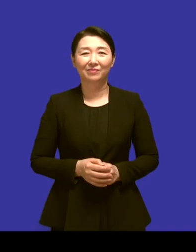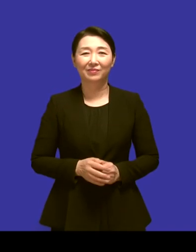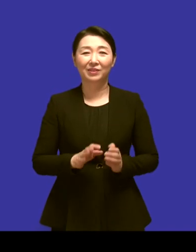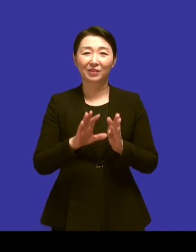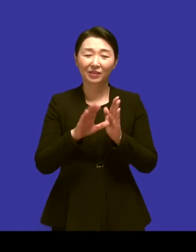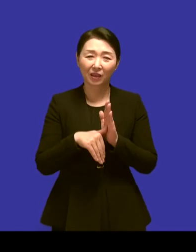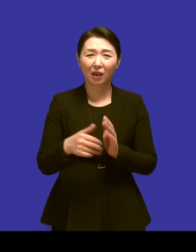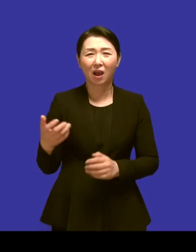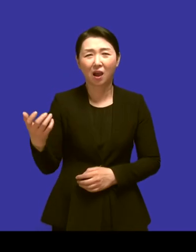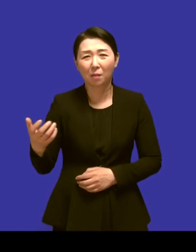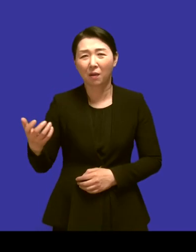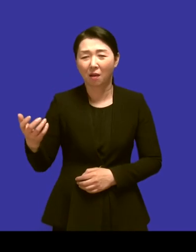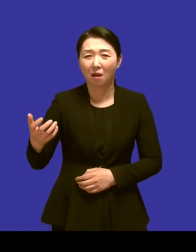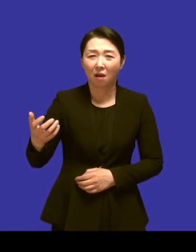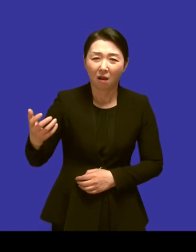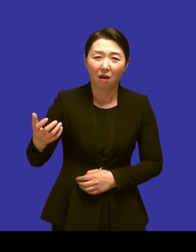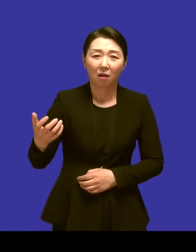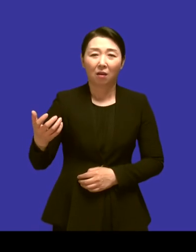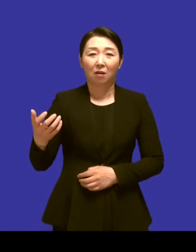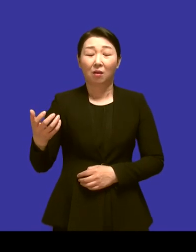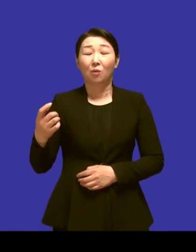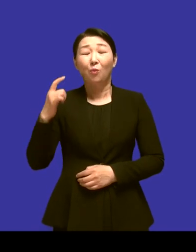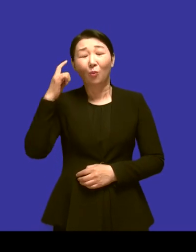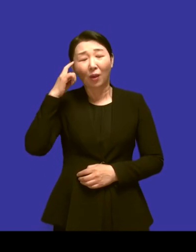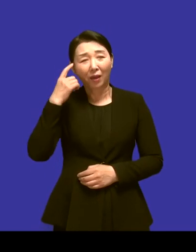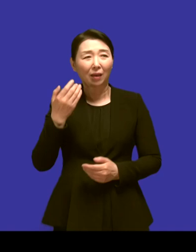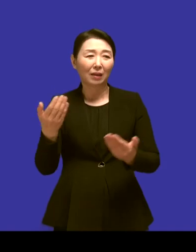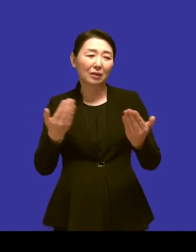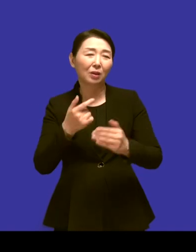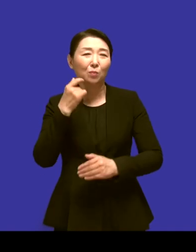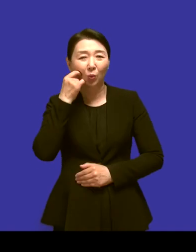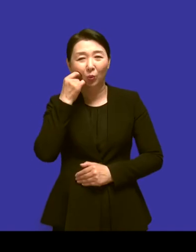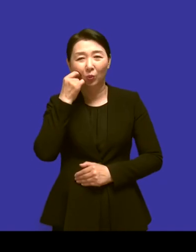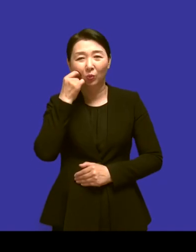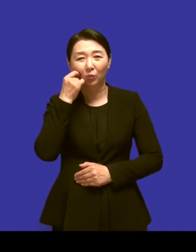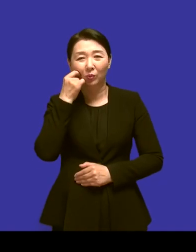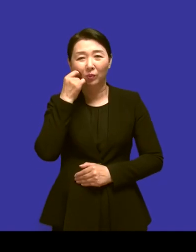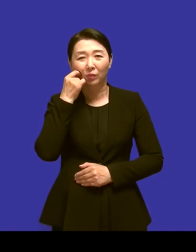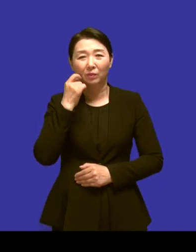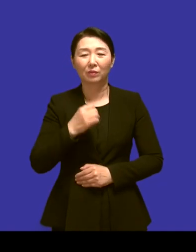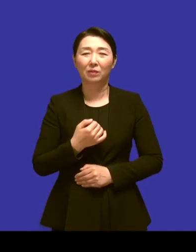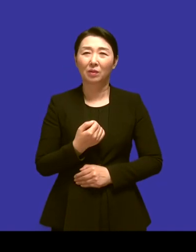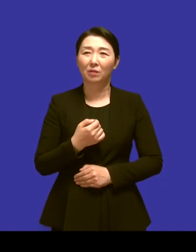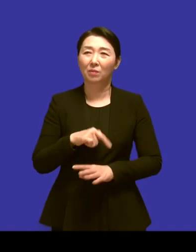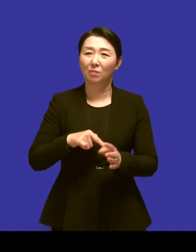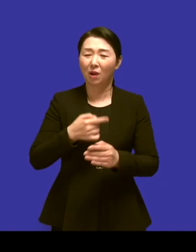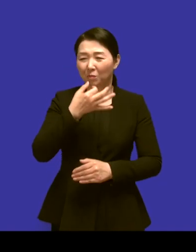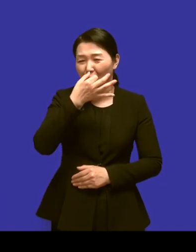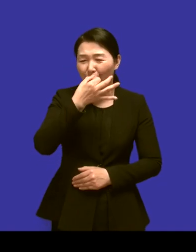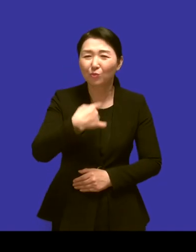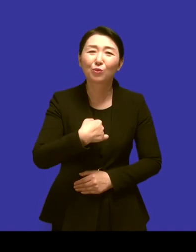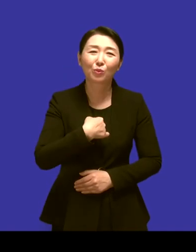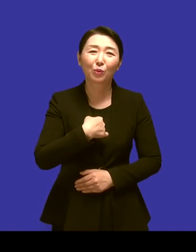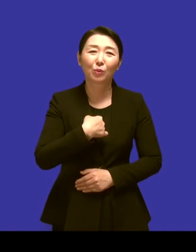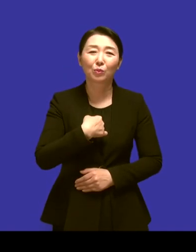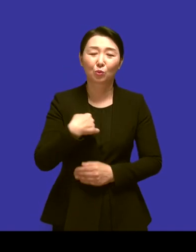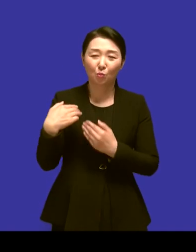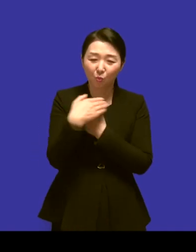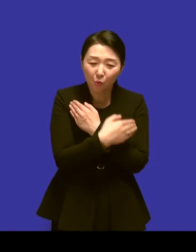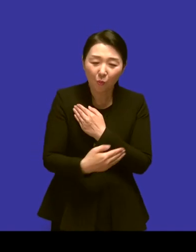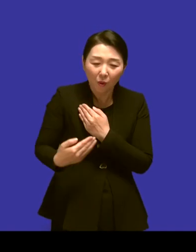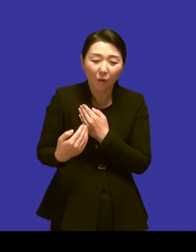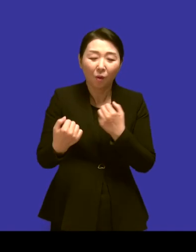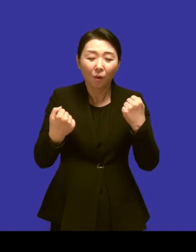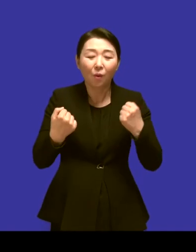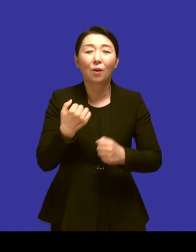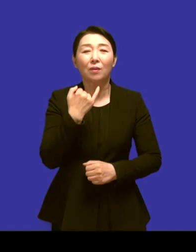이제 너무 아파서 가려고 했던 사역을 못 가고 이제 너무 힘든 마음으로 있다가 좀 괜찮아져서